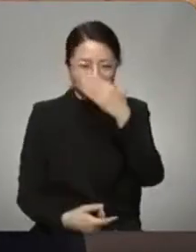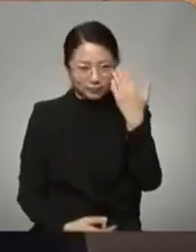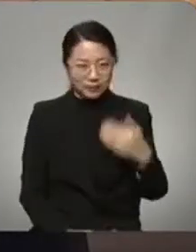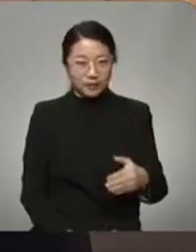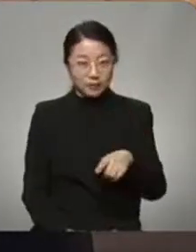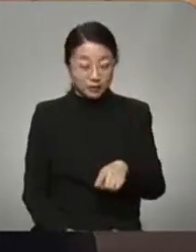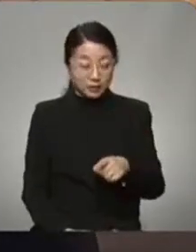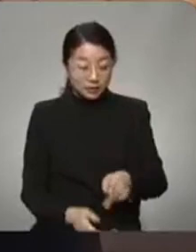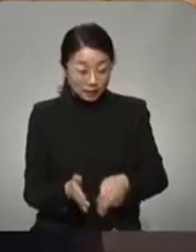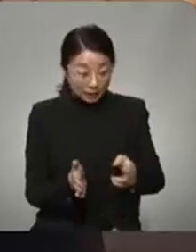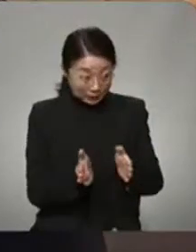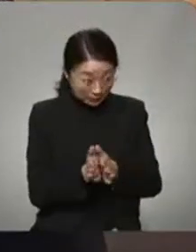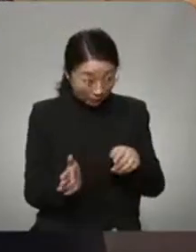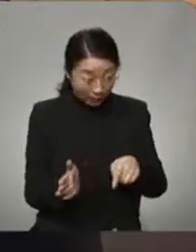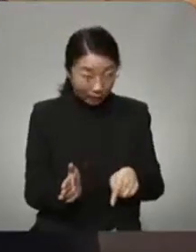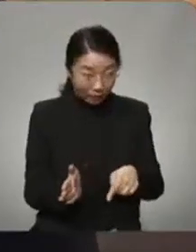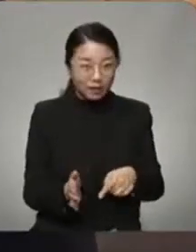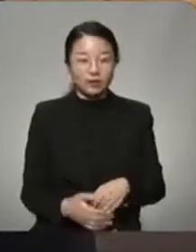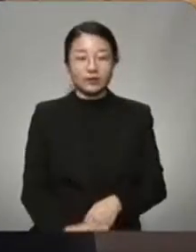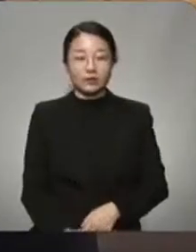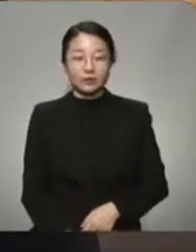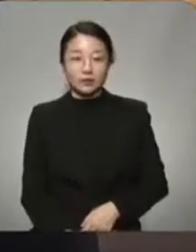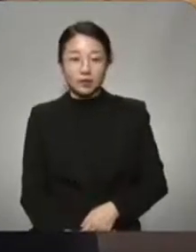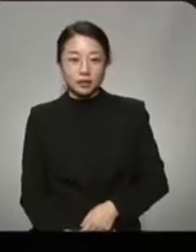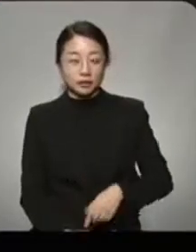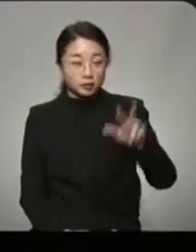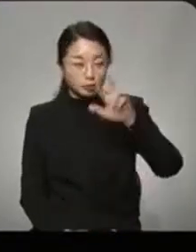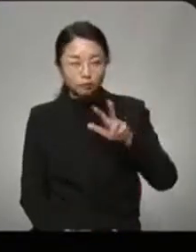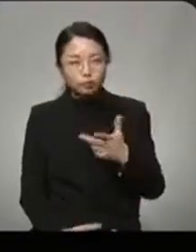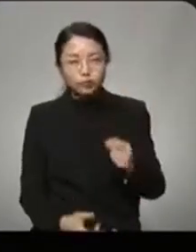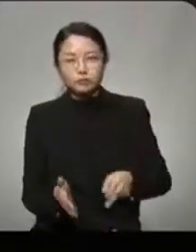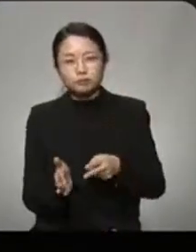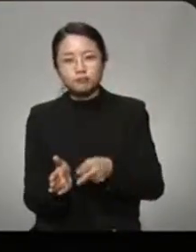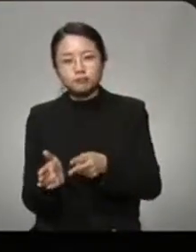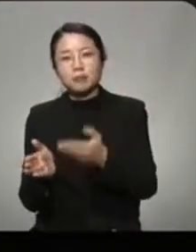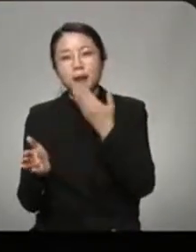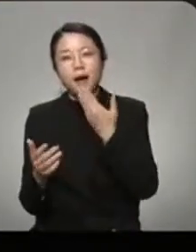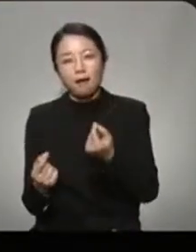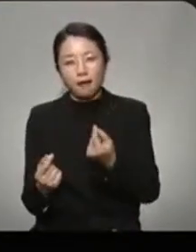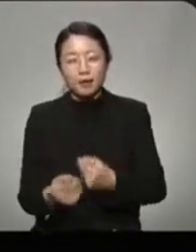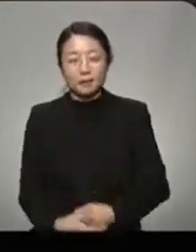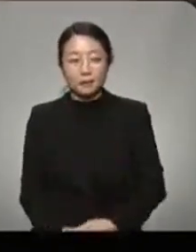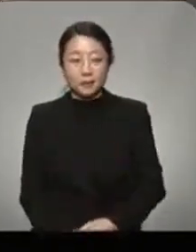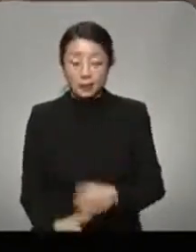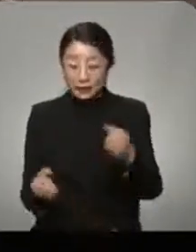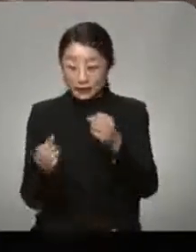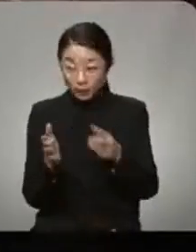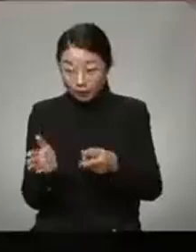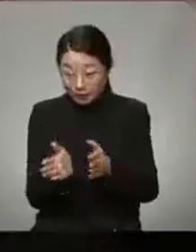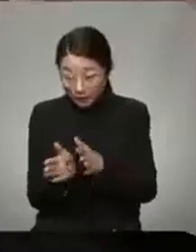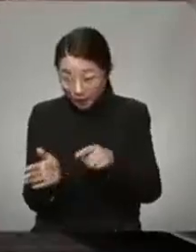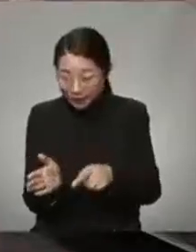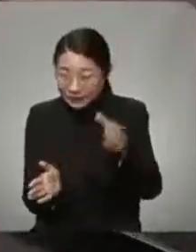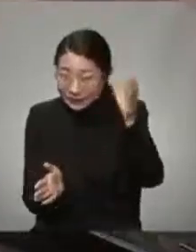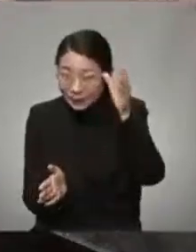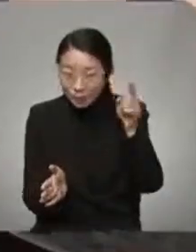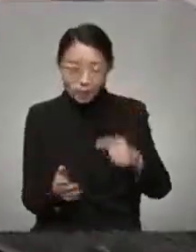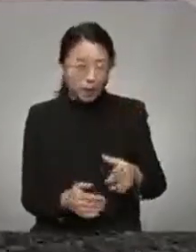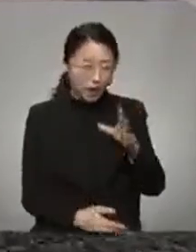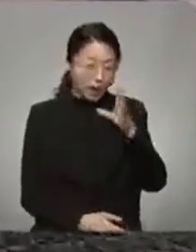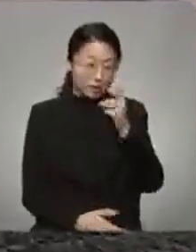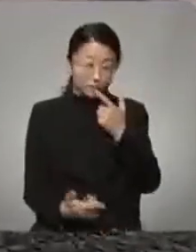하여튼이 철도로 인해서 어 전국 다만 새로운 철도가 개통한다고 해도 강릉에서